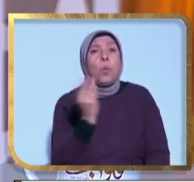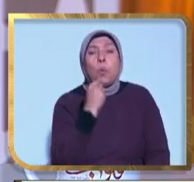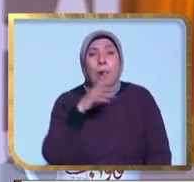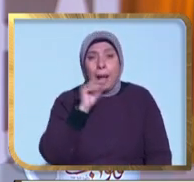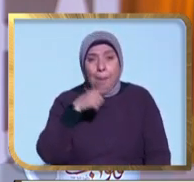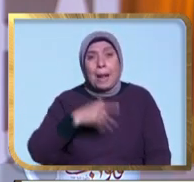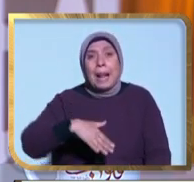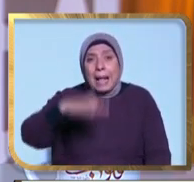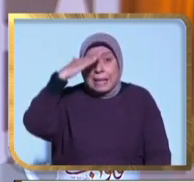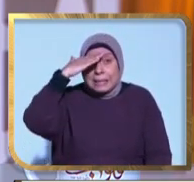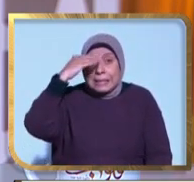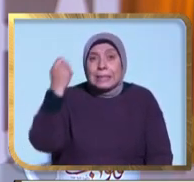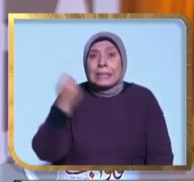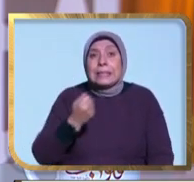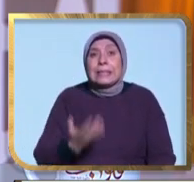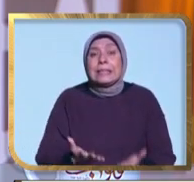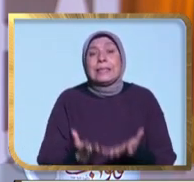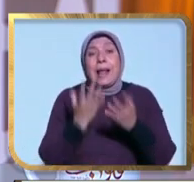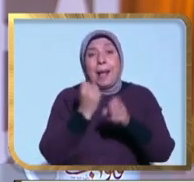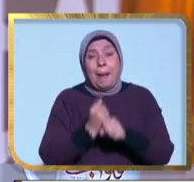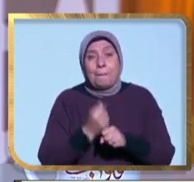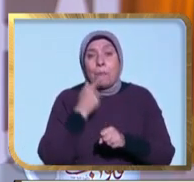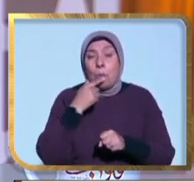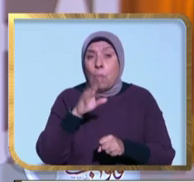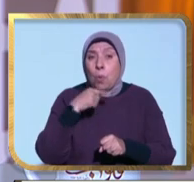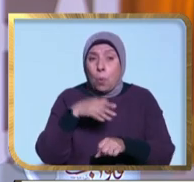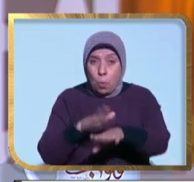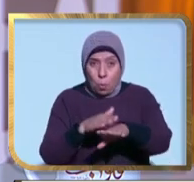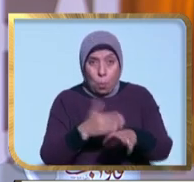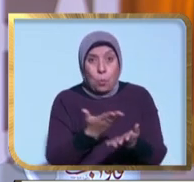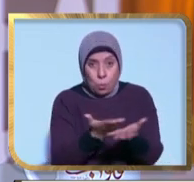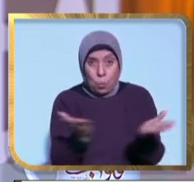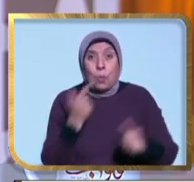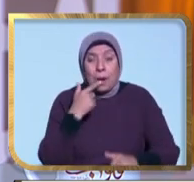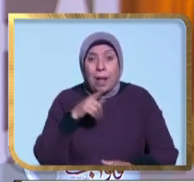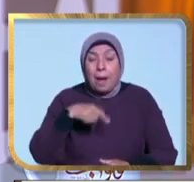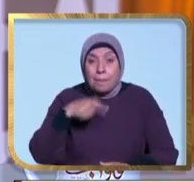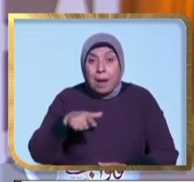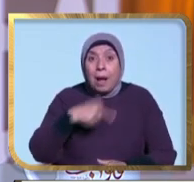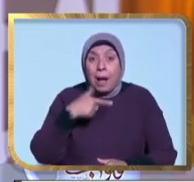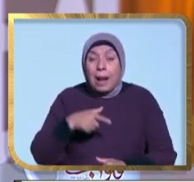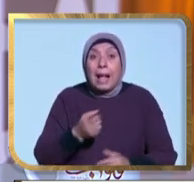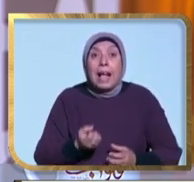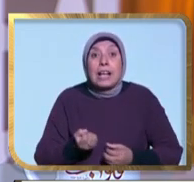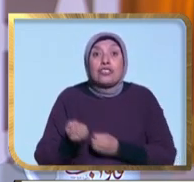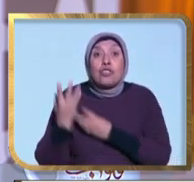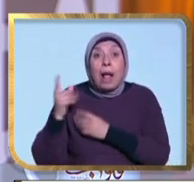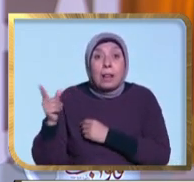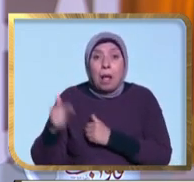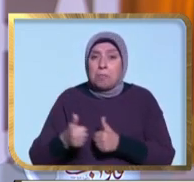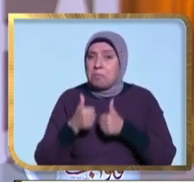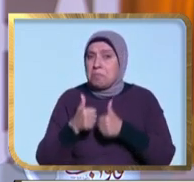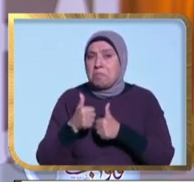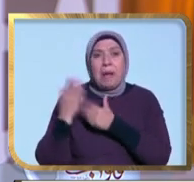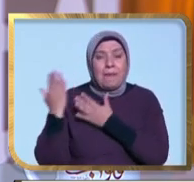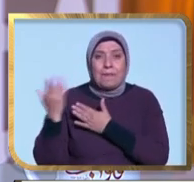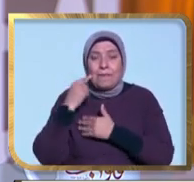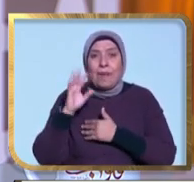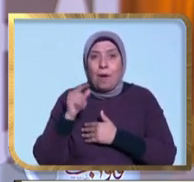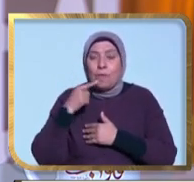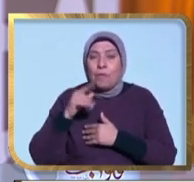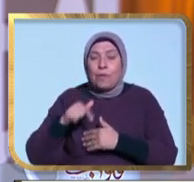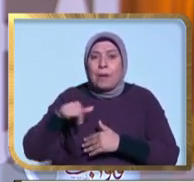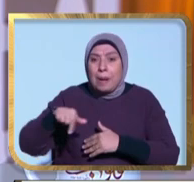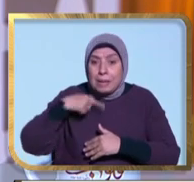السلام واخبرهم بان الجنه طيبه التربه وانها قيعان غراسها سبحان الله والحمد لله ولا اله